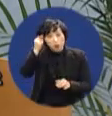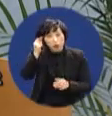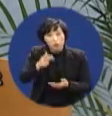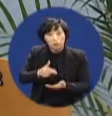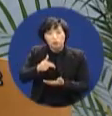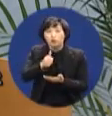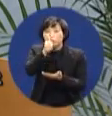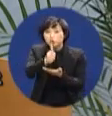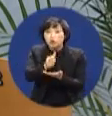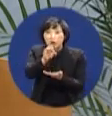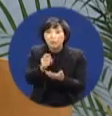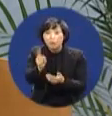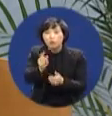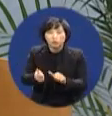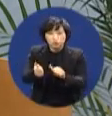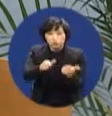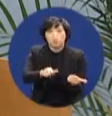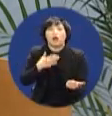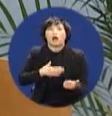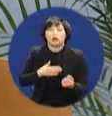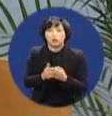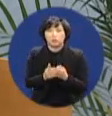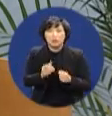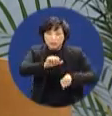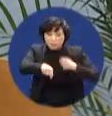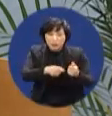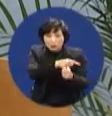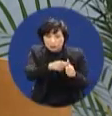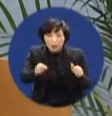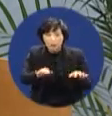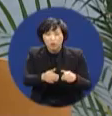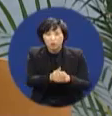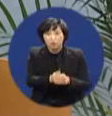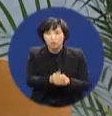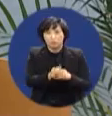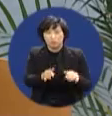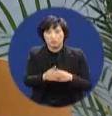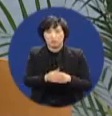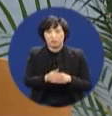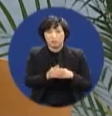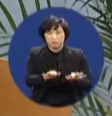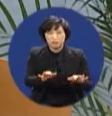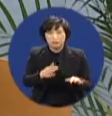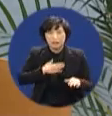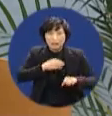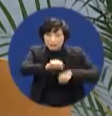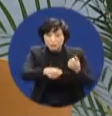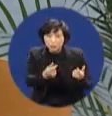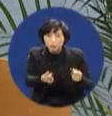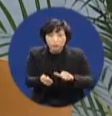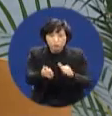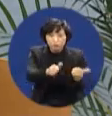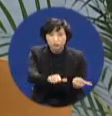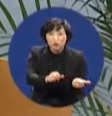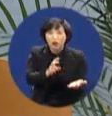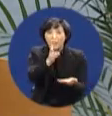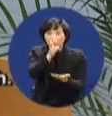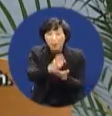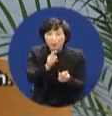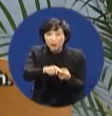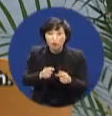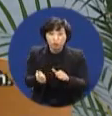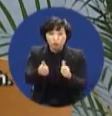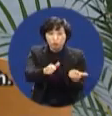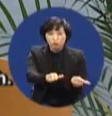깨닫고 죽음을 인식하고 짐승이라도 잡아서 죽여서 나는 이 짐승과 같이 죽어야 할 법대로 죽어야